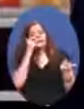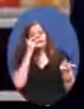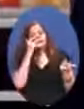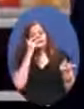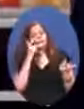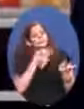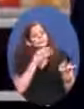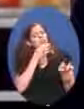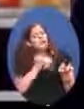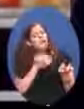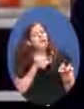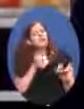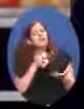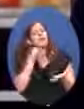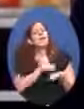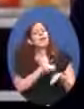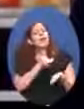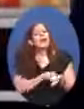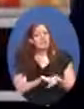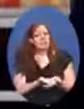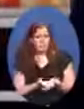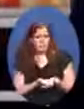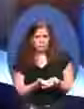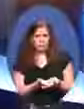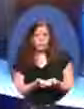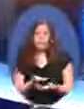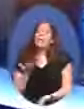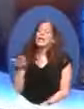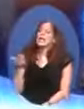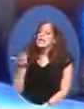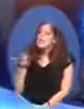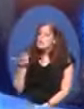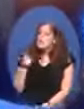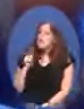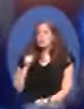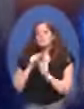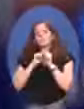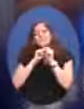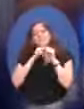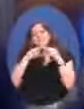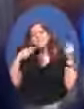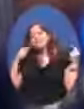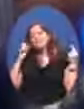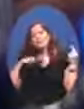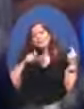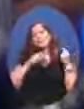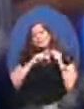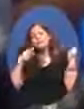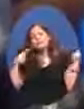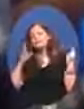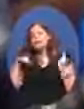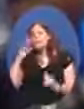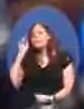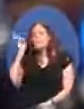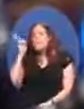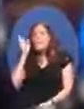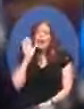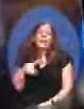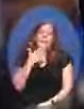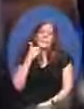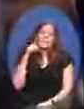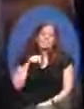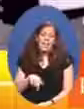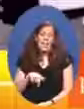המדינה, אני אשאל אותך מי מממן את זה? אז מגוון תורמים, גם מחול, גם